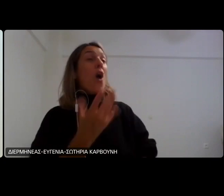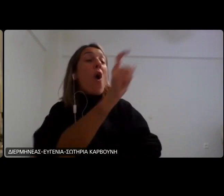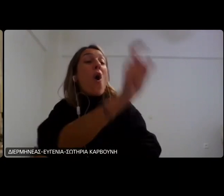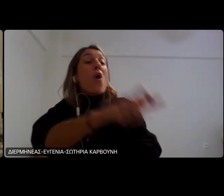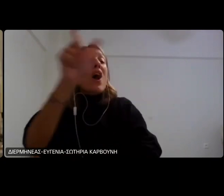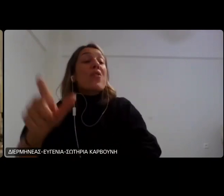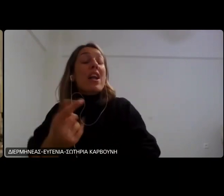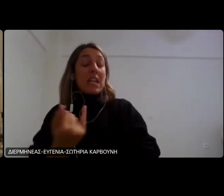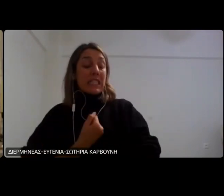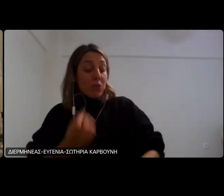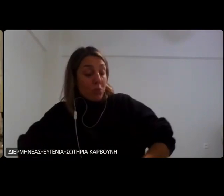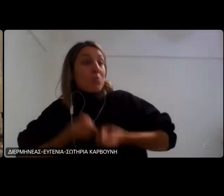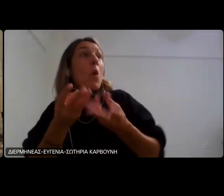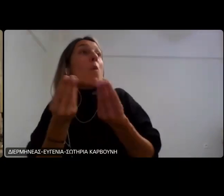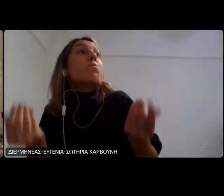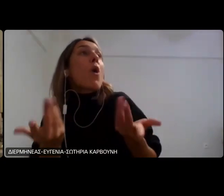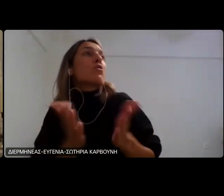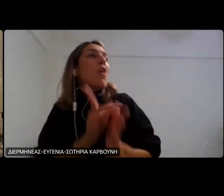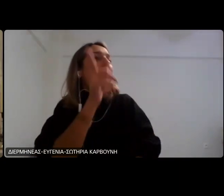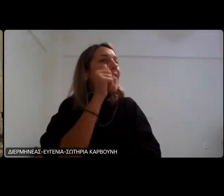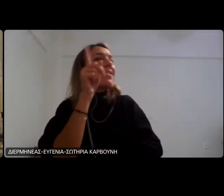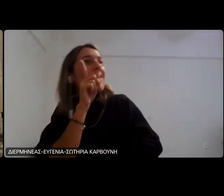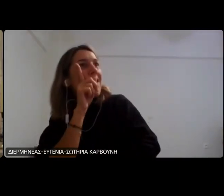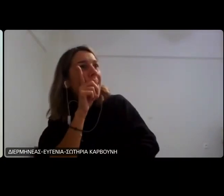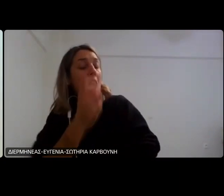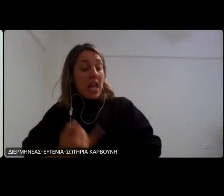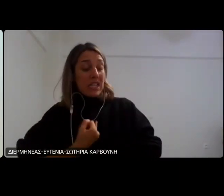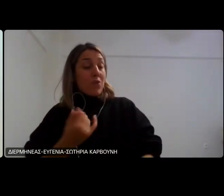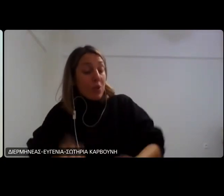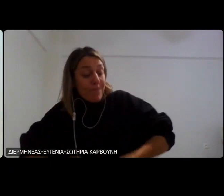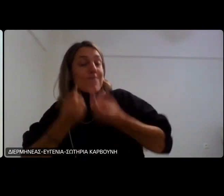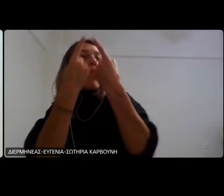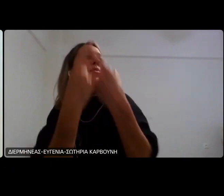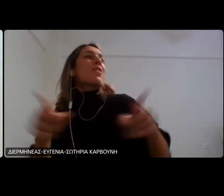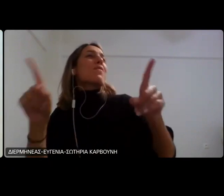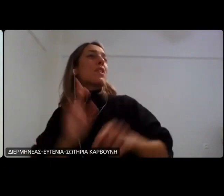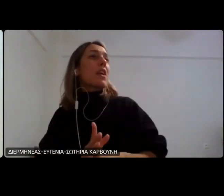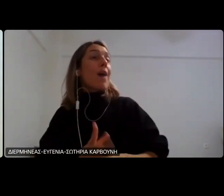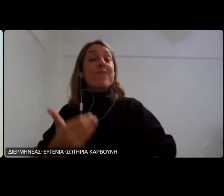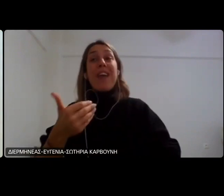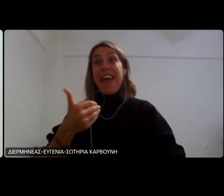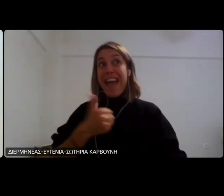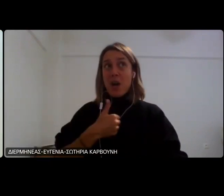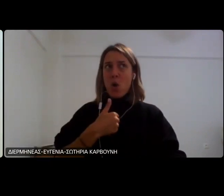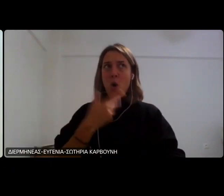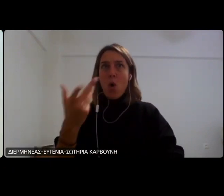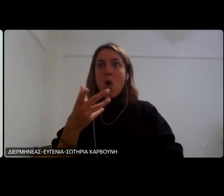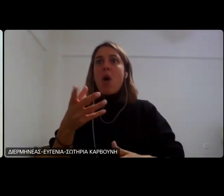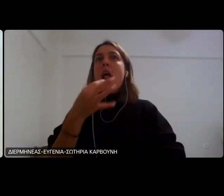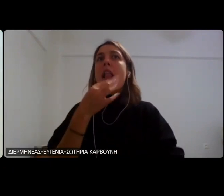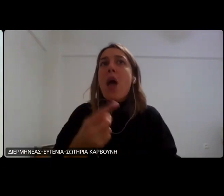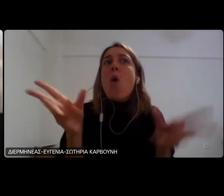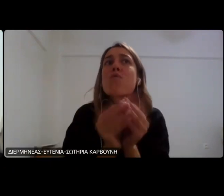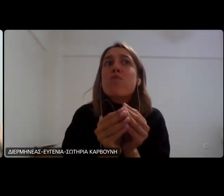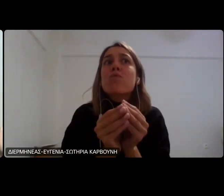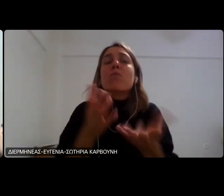την ταυτότητα και η καθεμία. Αυτό που σας λέω εγώ είναι η πρόσβαση στην ενημέρωση για την ταυτότητα, η δυνατότητα της ταυτοποίησης. Ας